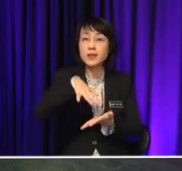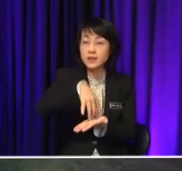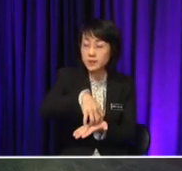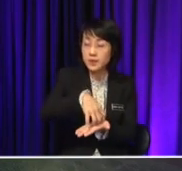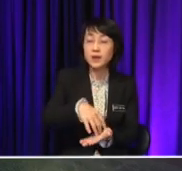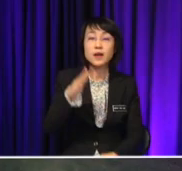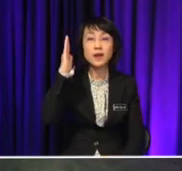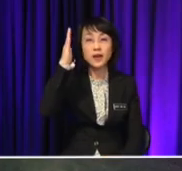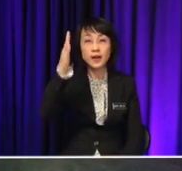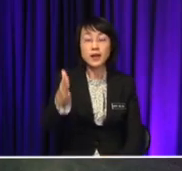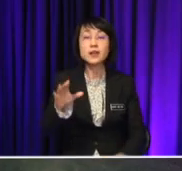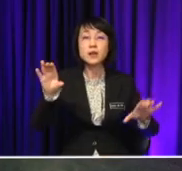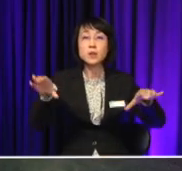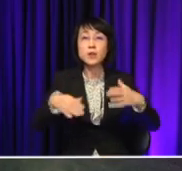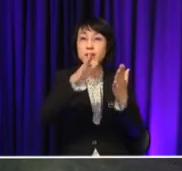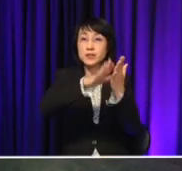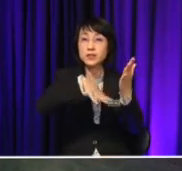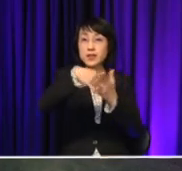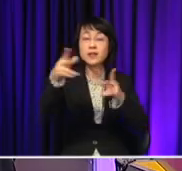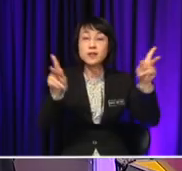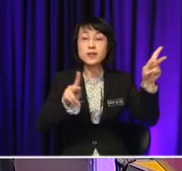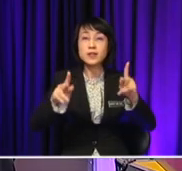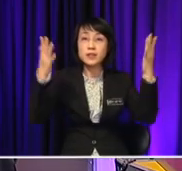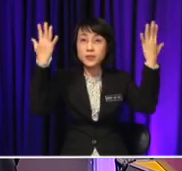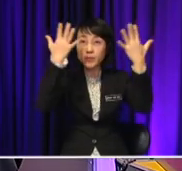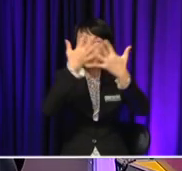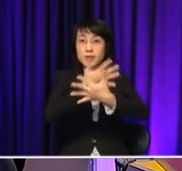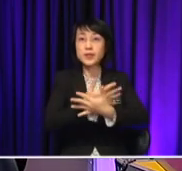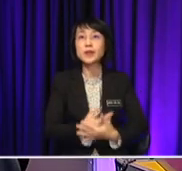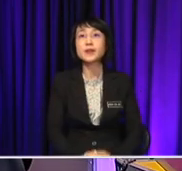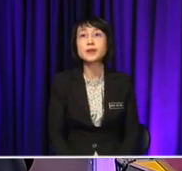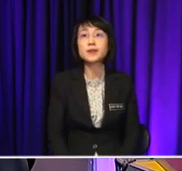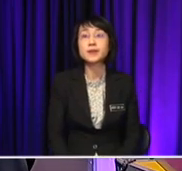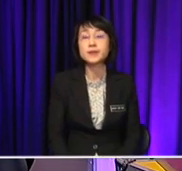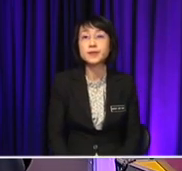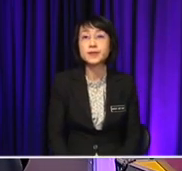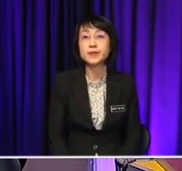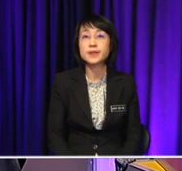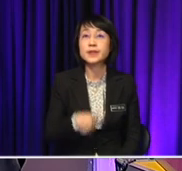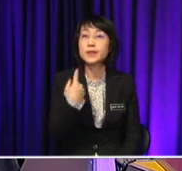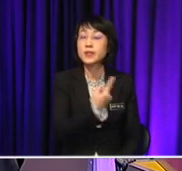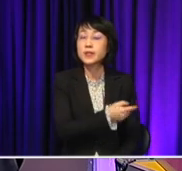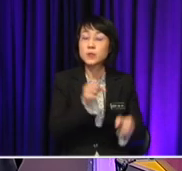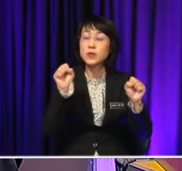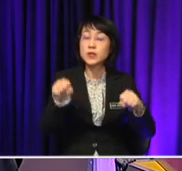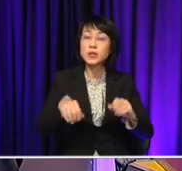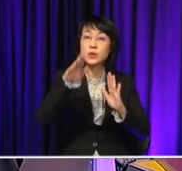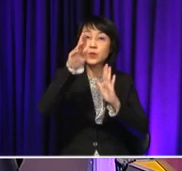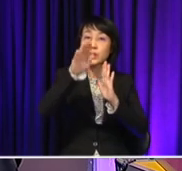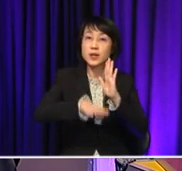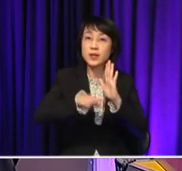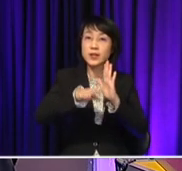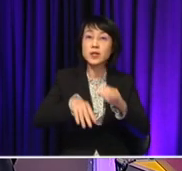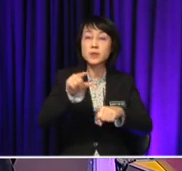bagaimana kita boleh mengurangkan penggunaan bahan yang boleh menyebabkan